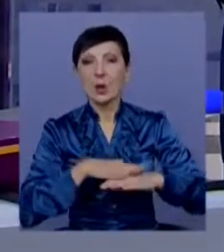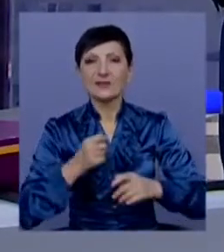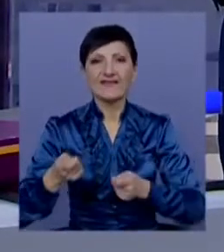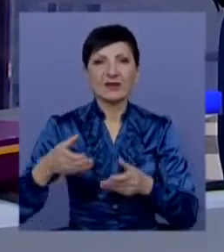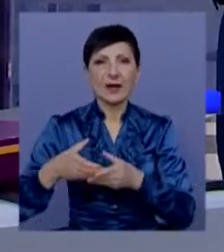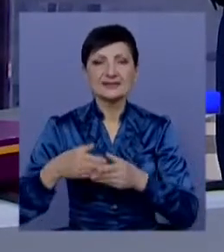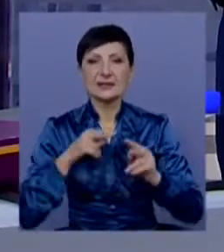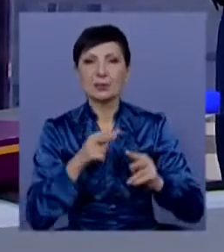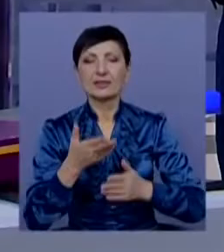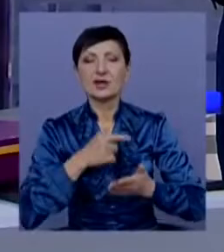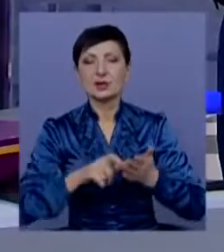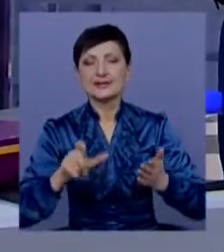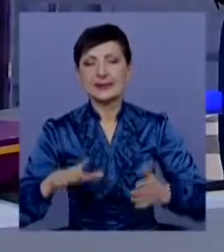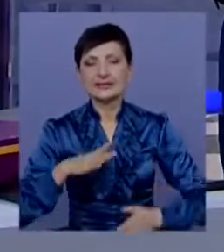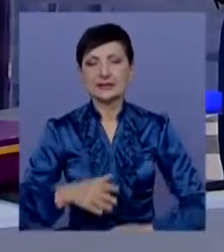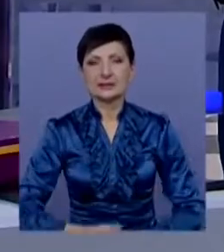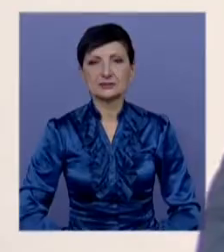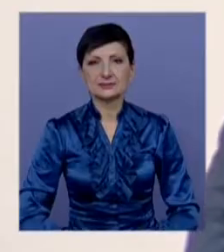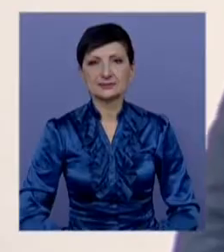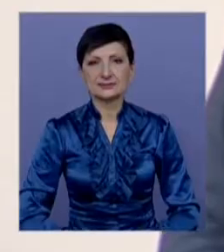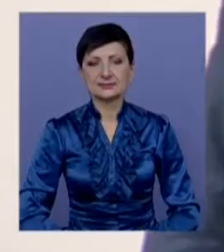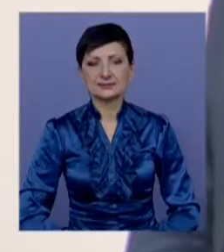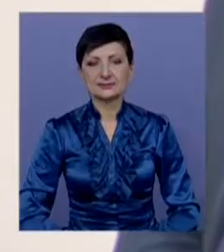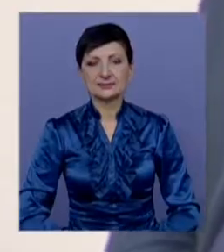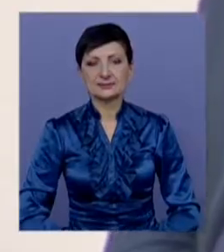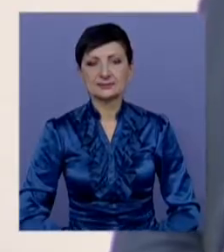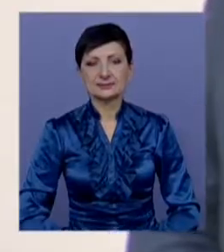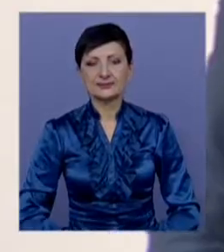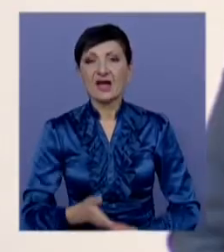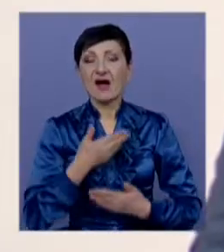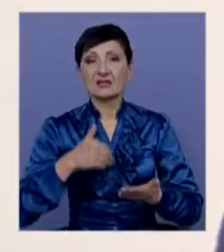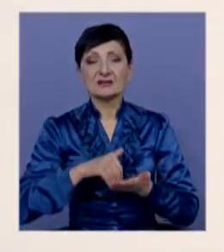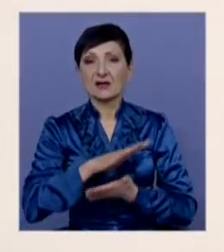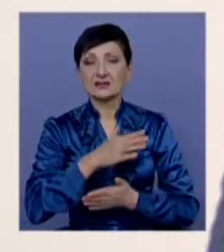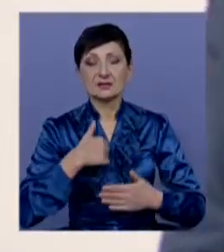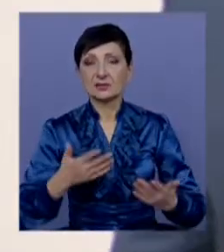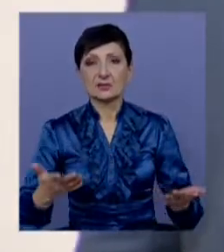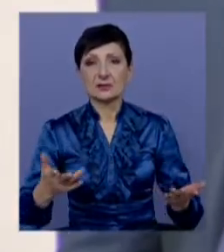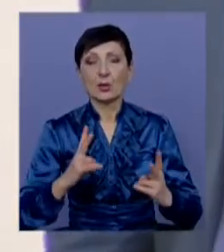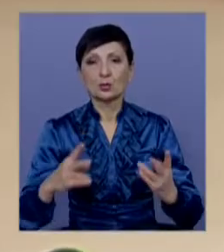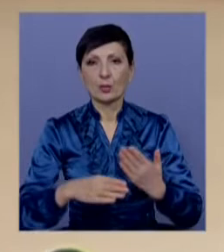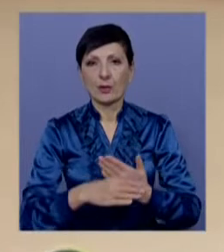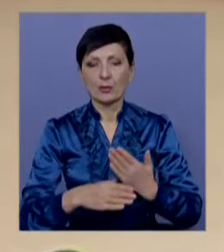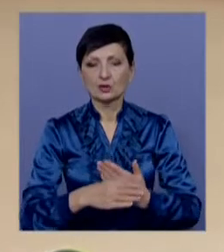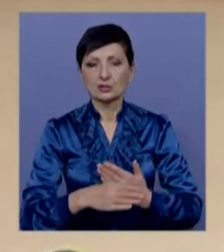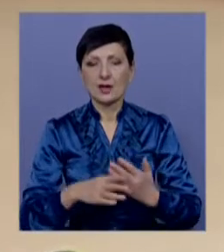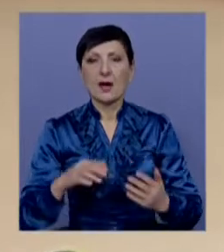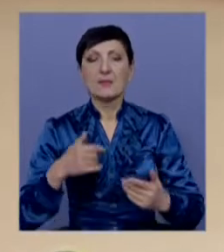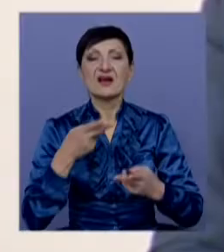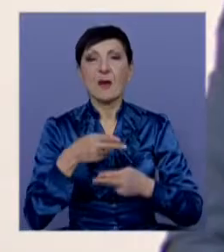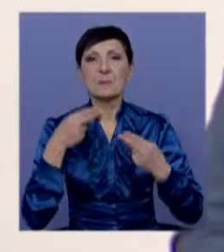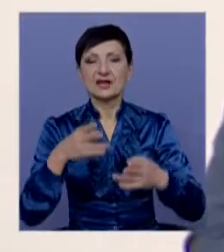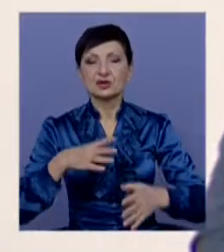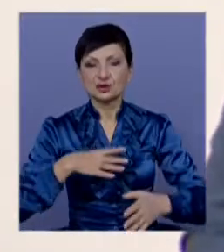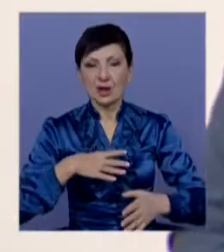власти наблюдала Анастасия Яцун. От нас отказались, и мы зависли в воздухе. Ну, вы, наверное, в курсе этого вопроса, потому что мы к вам приезжали.